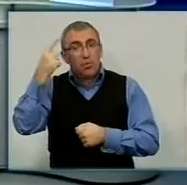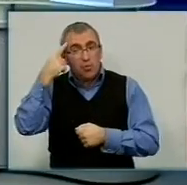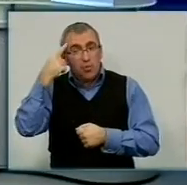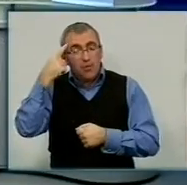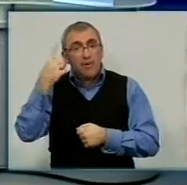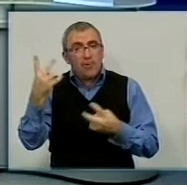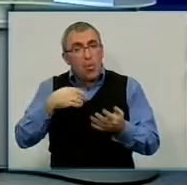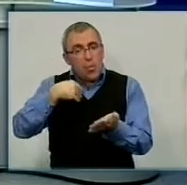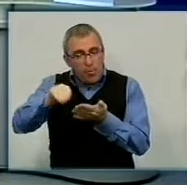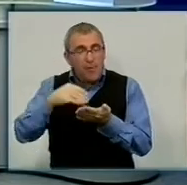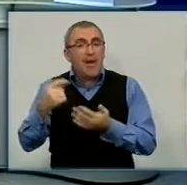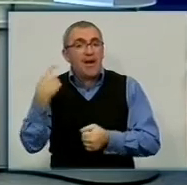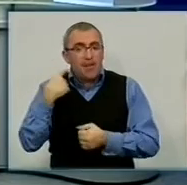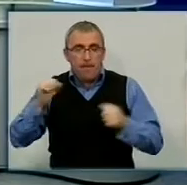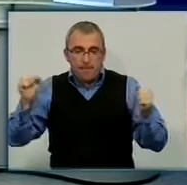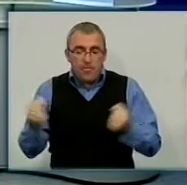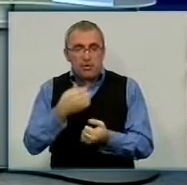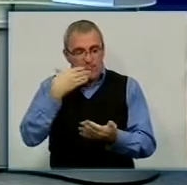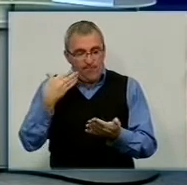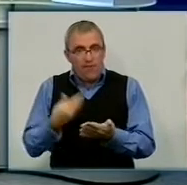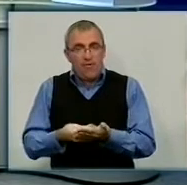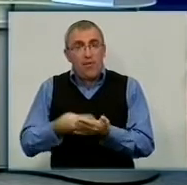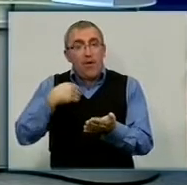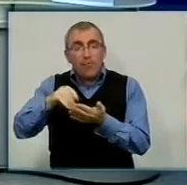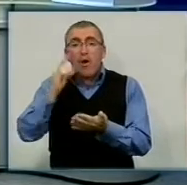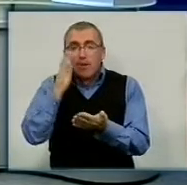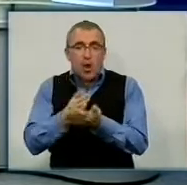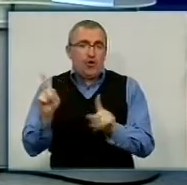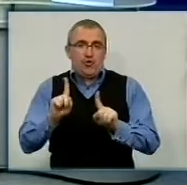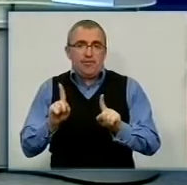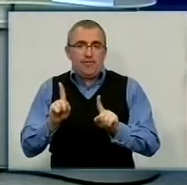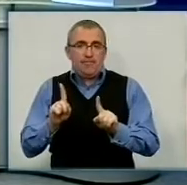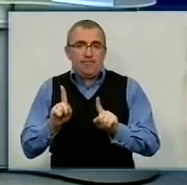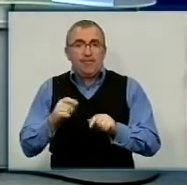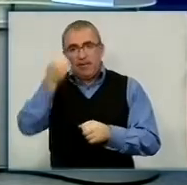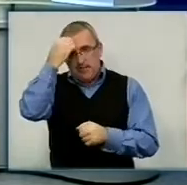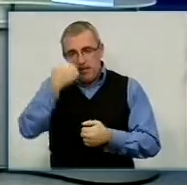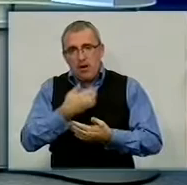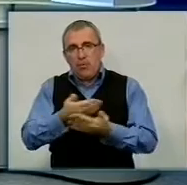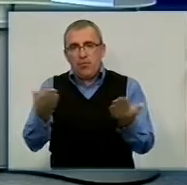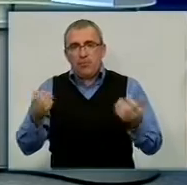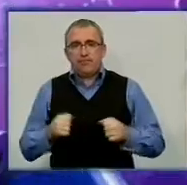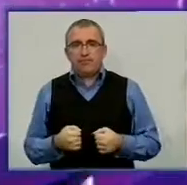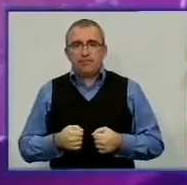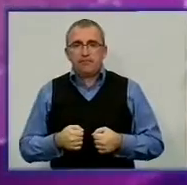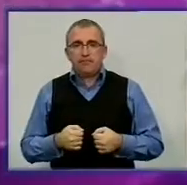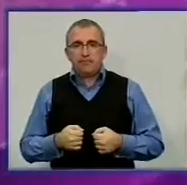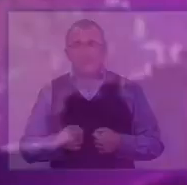варто купувати все-таки кіровоградське підтримувати своїх Тим більше що купувати є що абсолютно правильно Спасибі вам